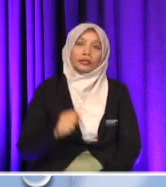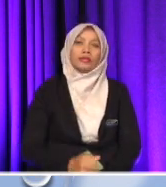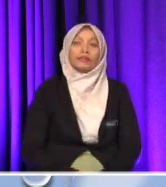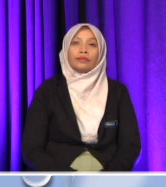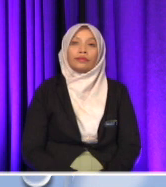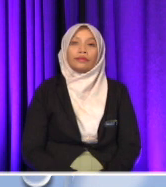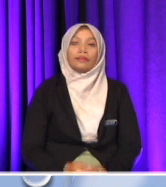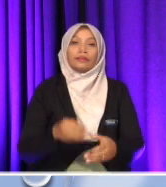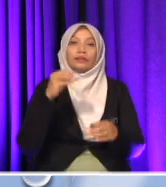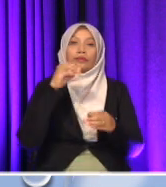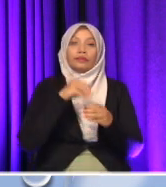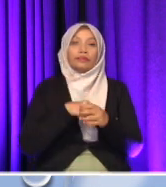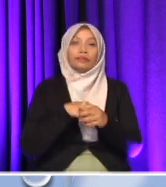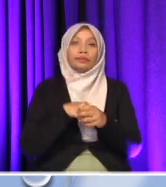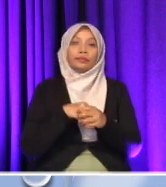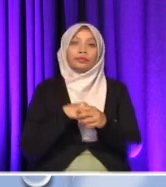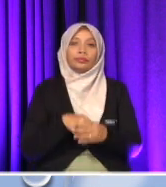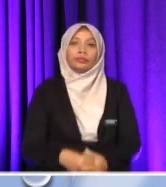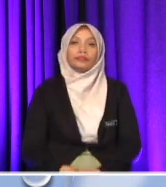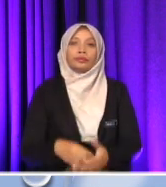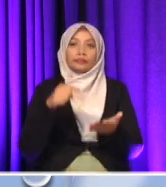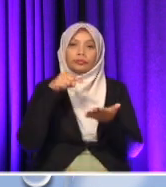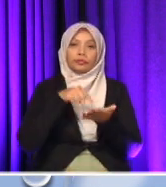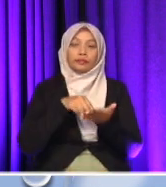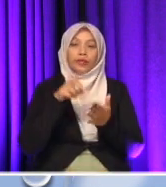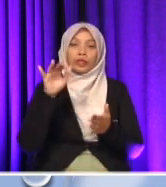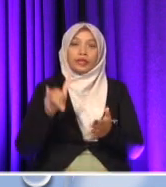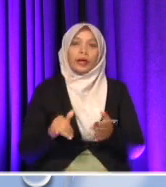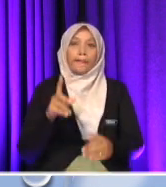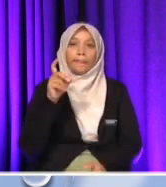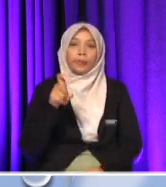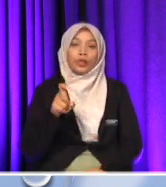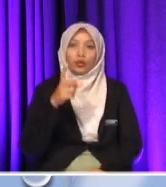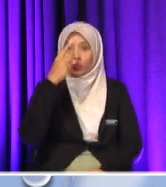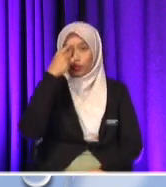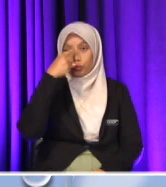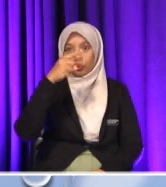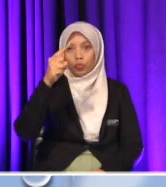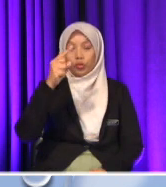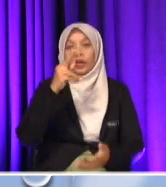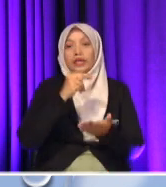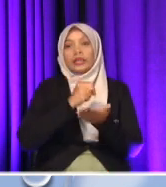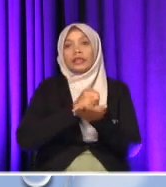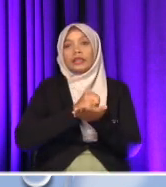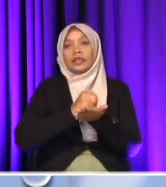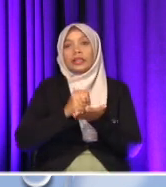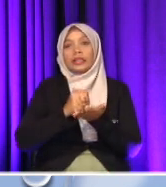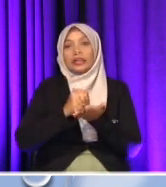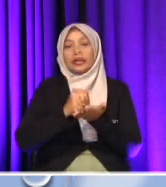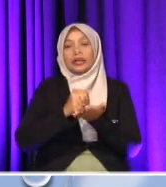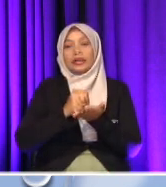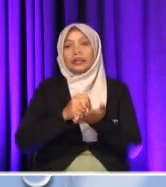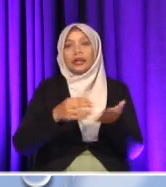dalam Henry. Okey, ini faktor-faktor yang perlu untuk nilai kearuhan ni, ini adalah